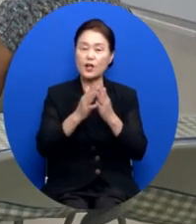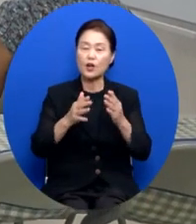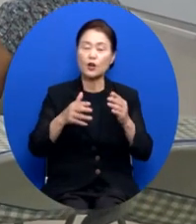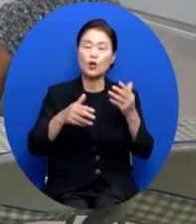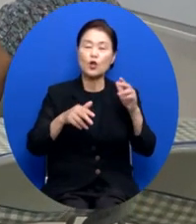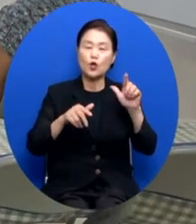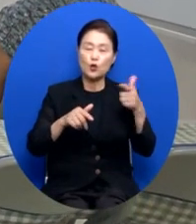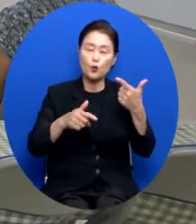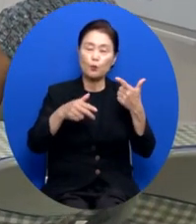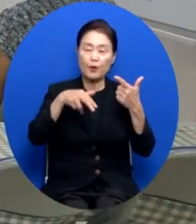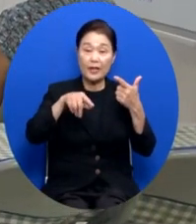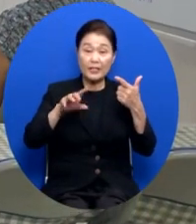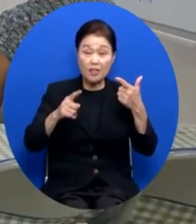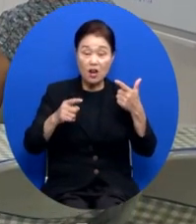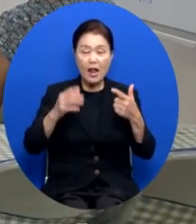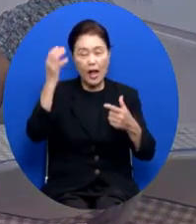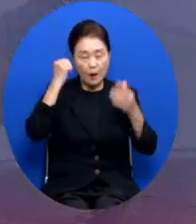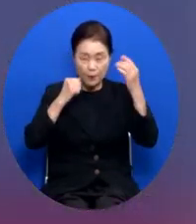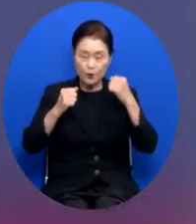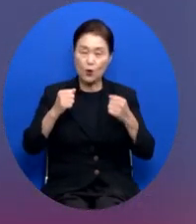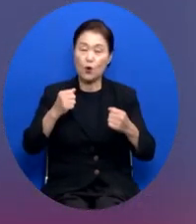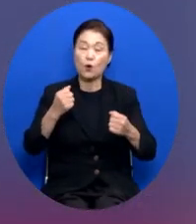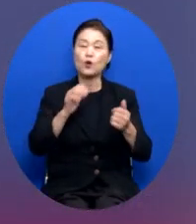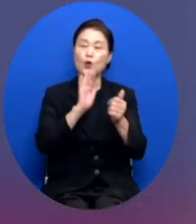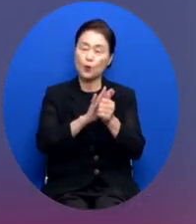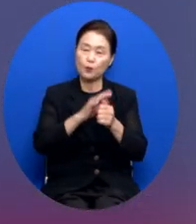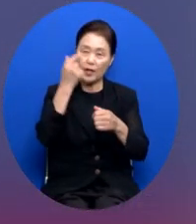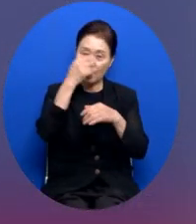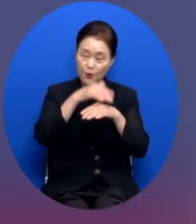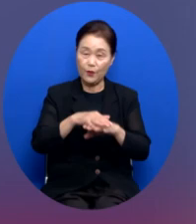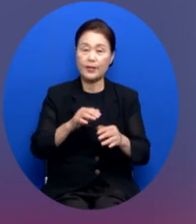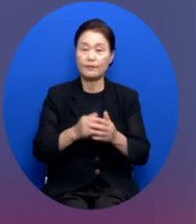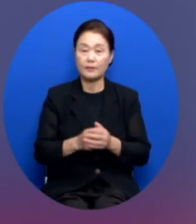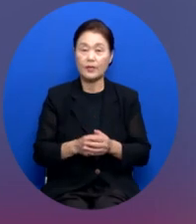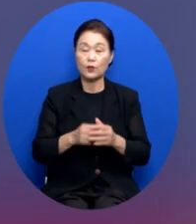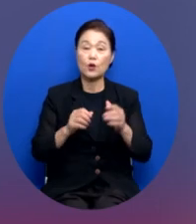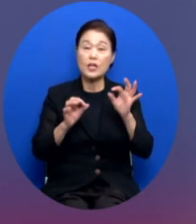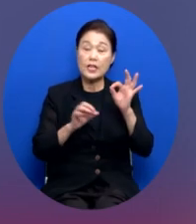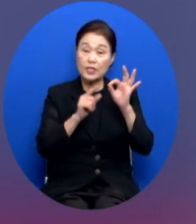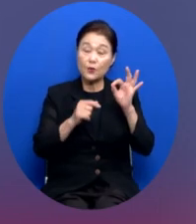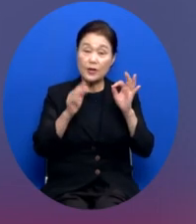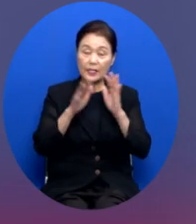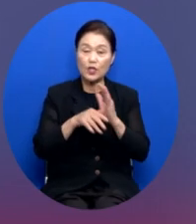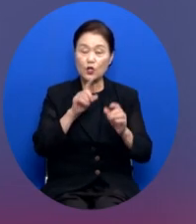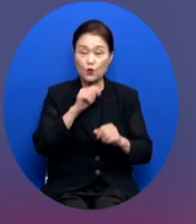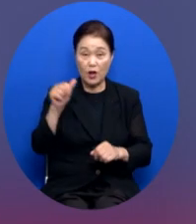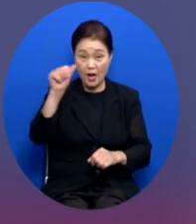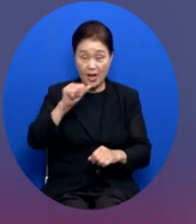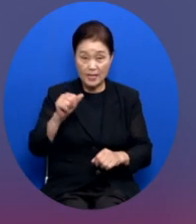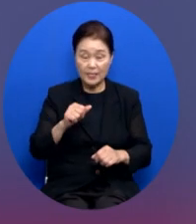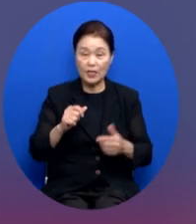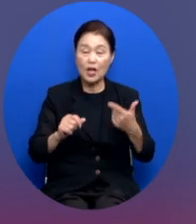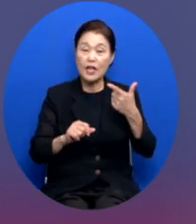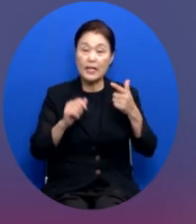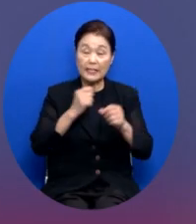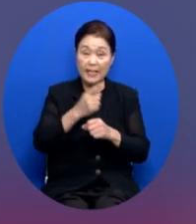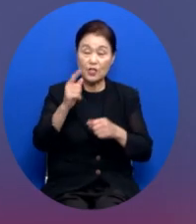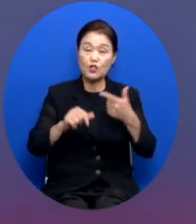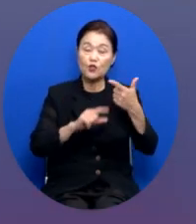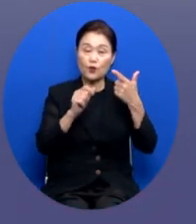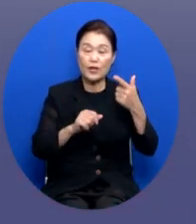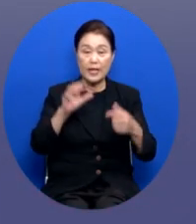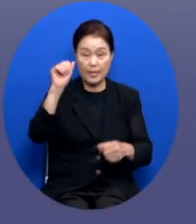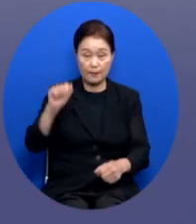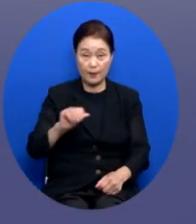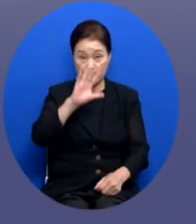암송할 수 있도록 도울 예정입니다 한편 열방 선교회는 10월에는 중앙아시아 내년 2월에는 남아프리카 공화국